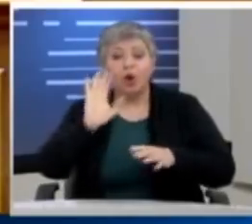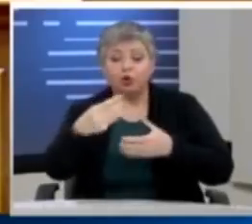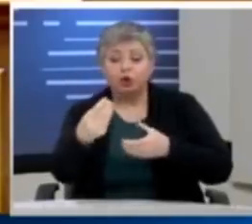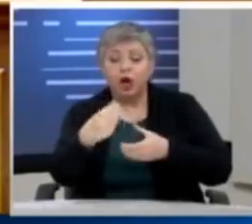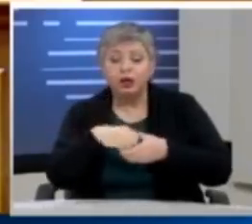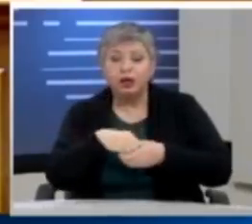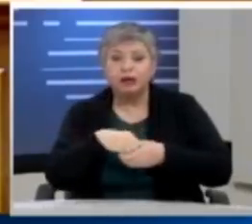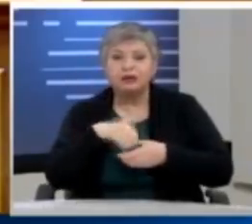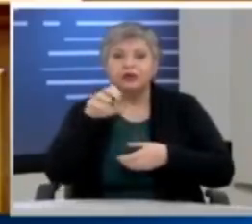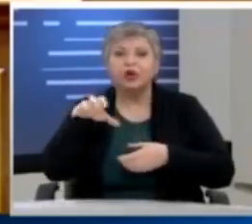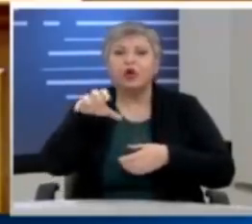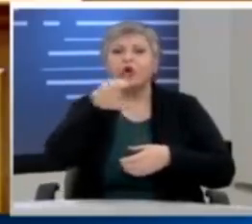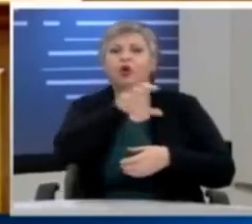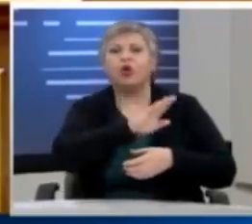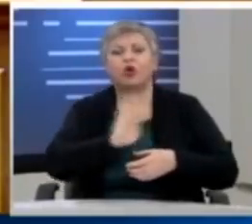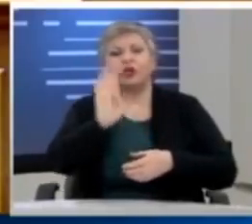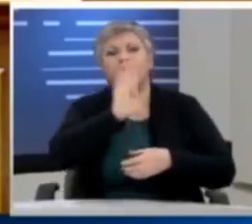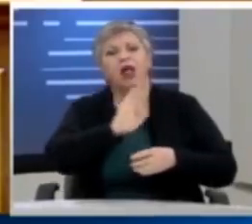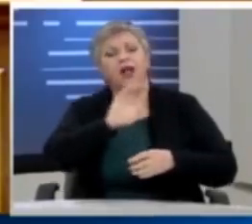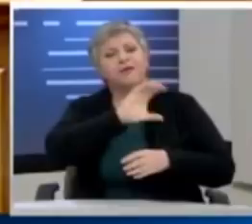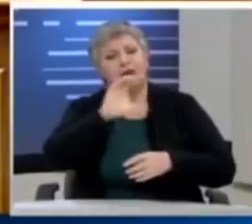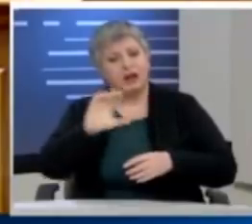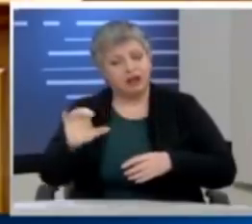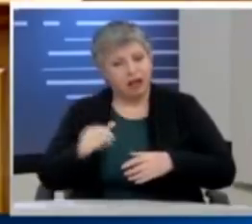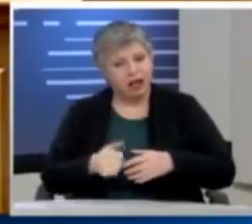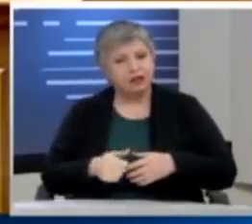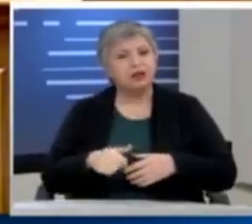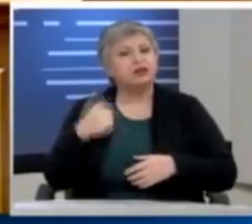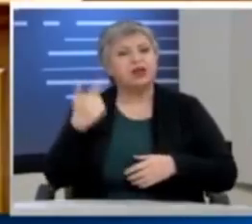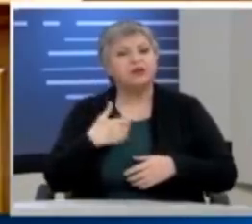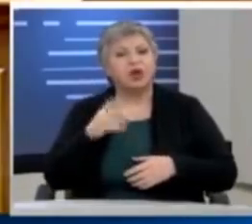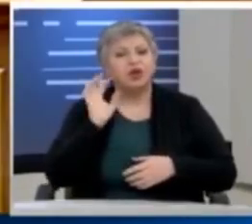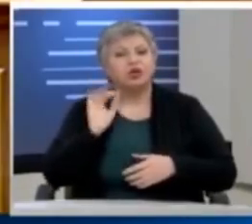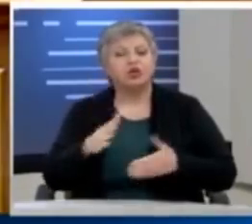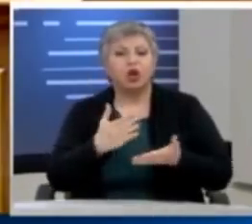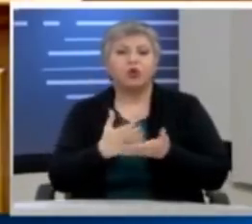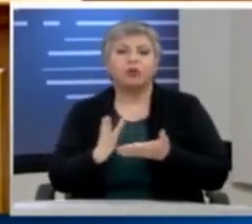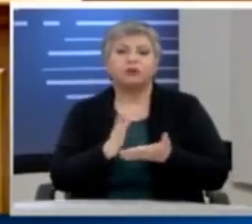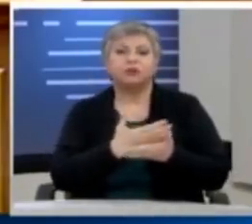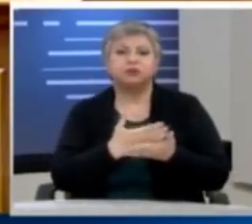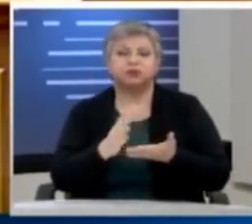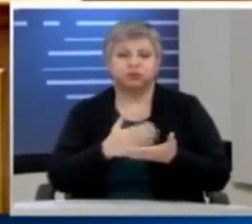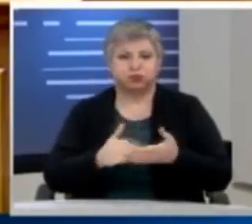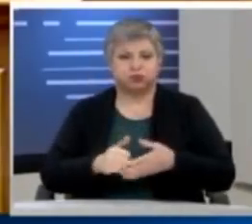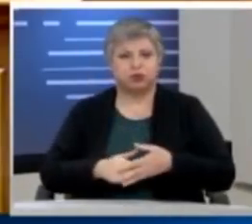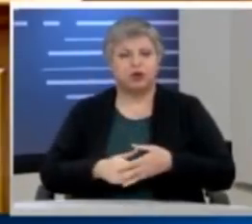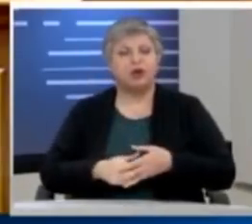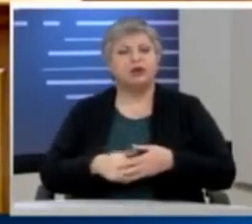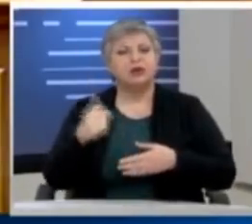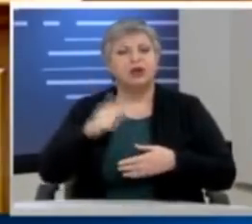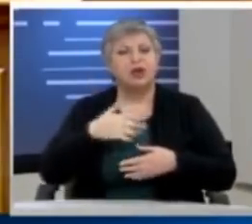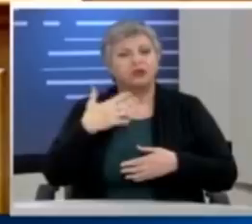Αμερικής. Εφόσον συνεχιστεί η πολιτική του διέρη και βασίλευε, εφόσον χρησιμοποιούνται υπαρκτές αλλά και